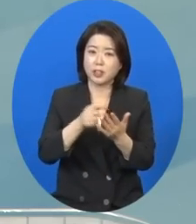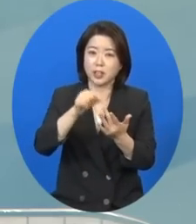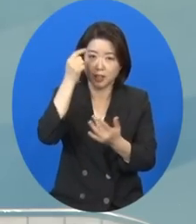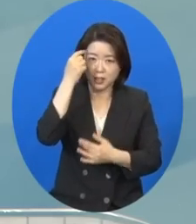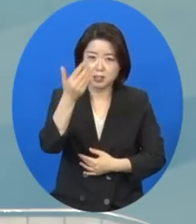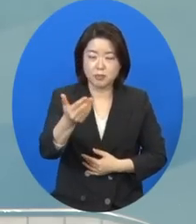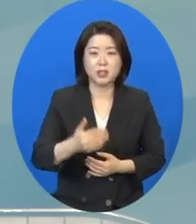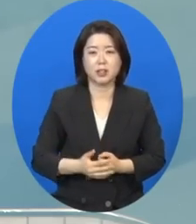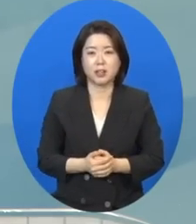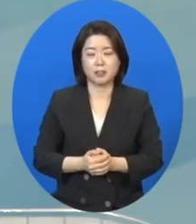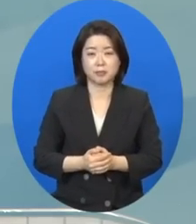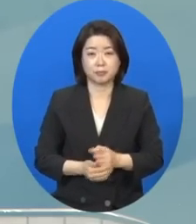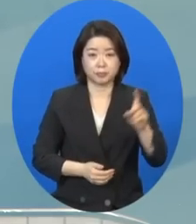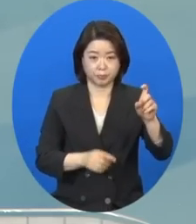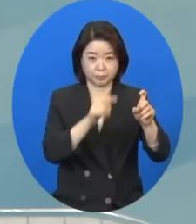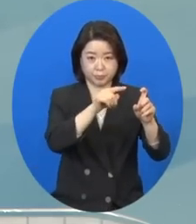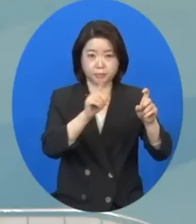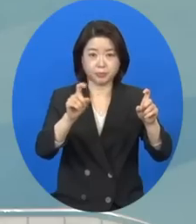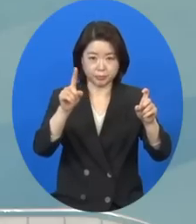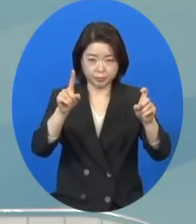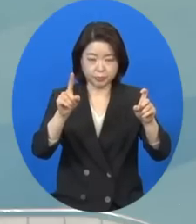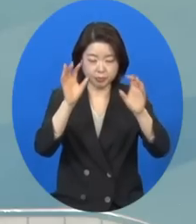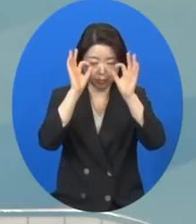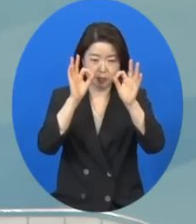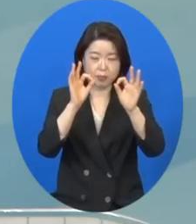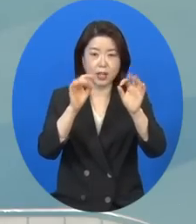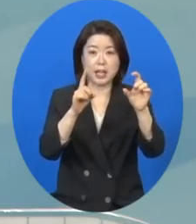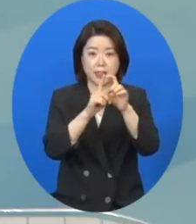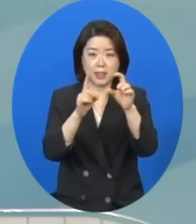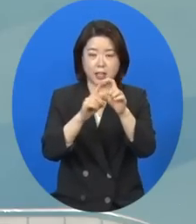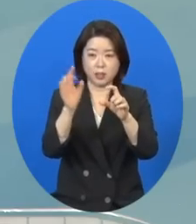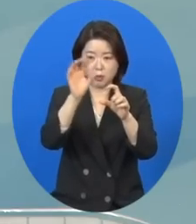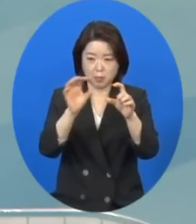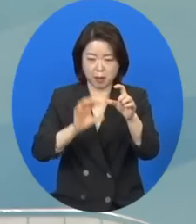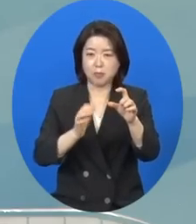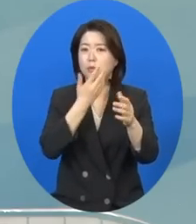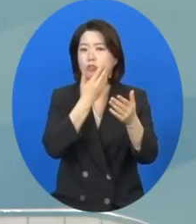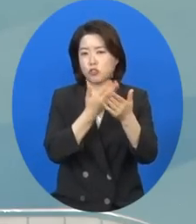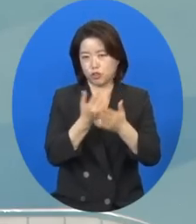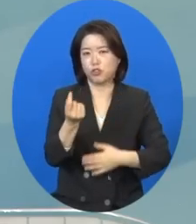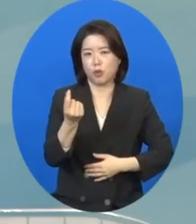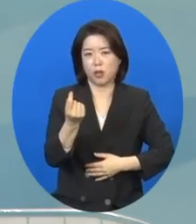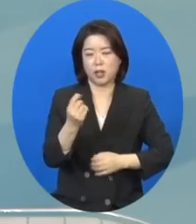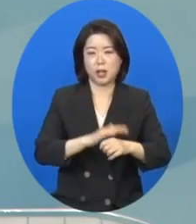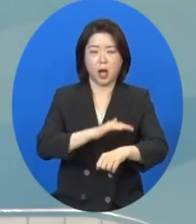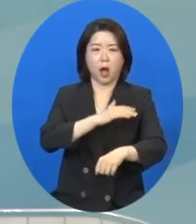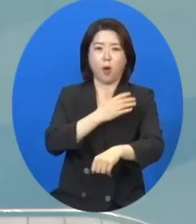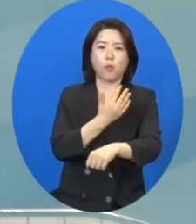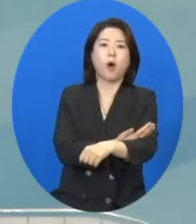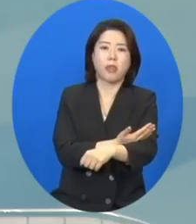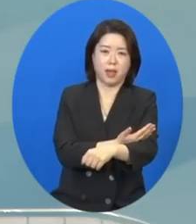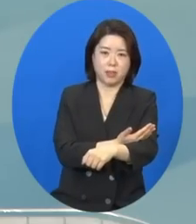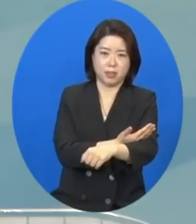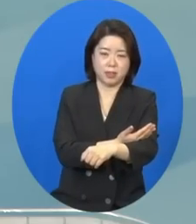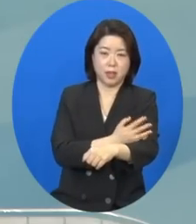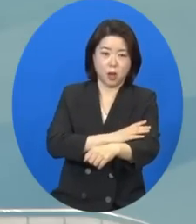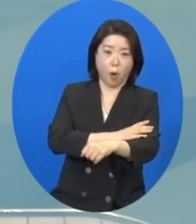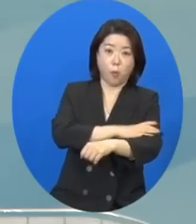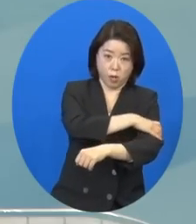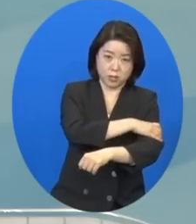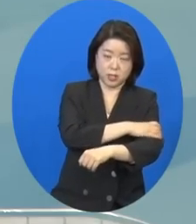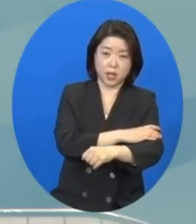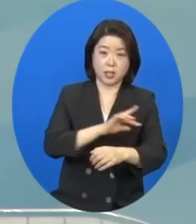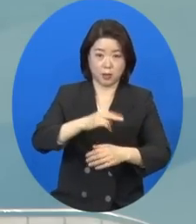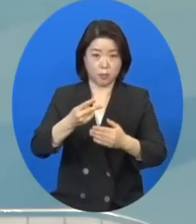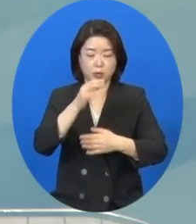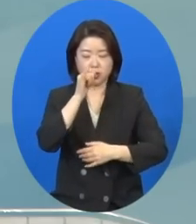10절 11절에 보면 아주 중요한 단어가 나와요 반복되는 단어는 중요한 단어입니다 바로 권한이라는 단어예요 권세라고도